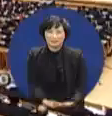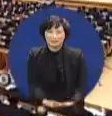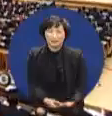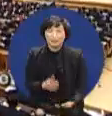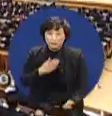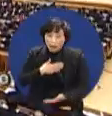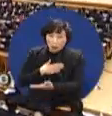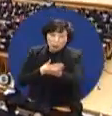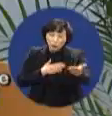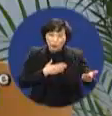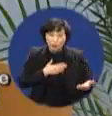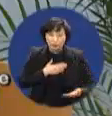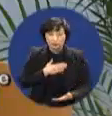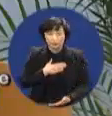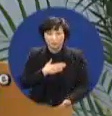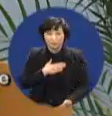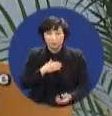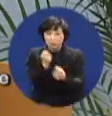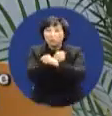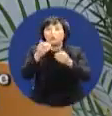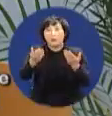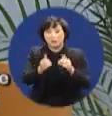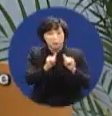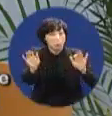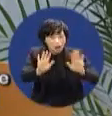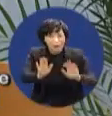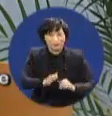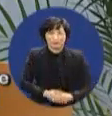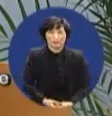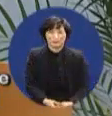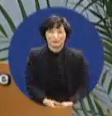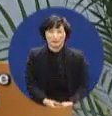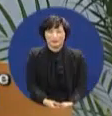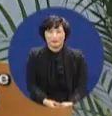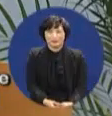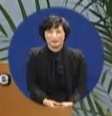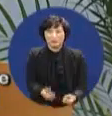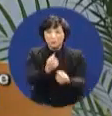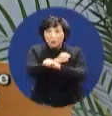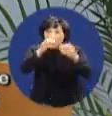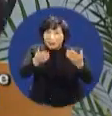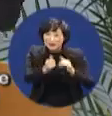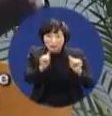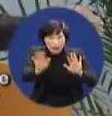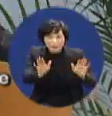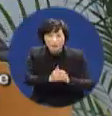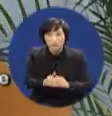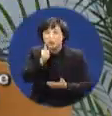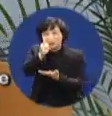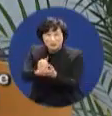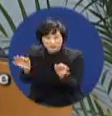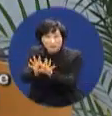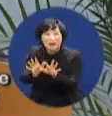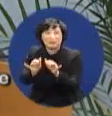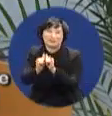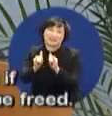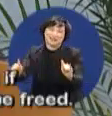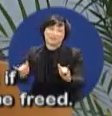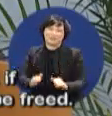나와 여러분들은 용서받은 자가 아니에요. 용서받은 자가 아니라 속죄받은